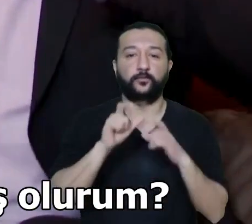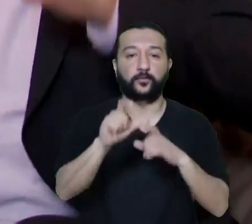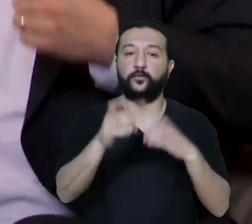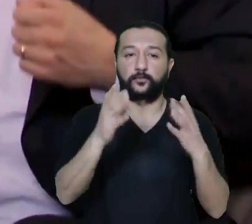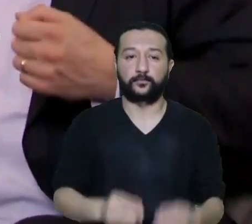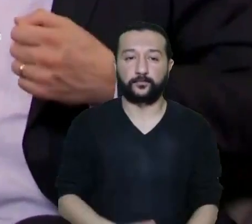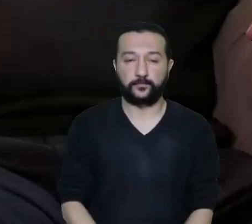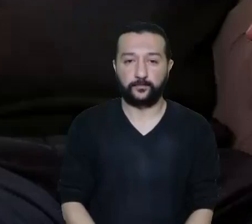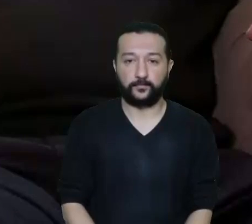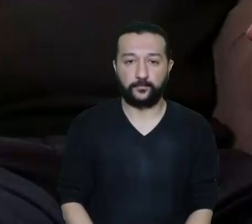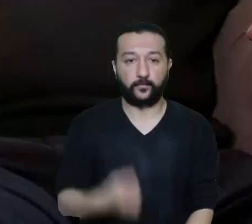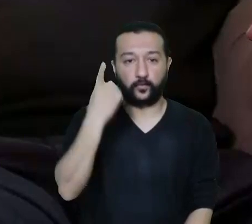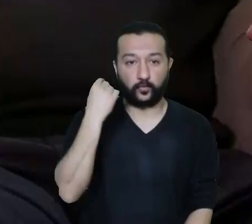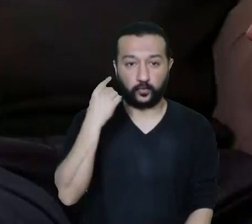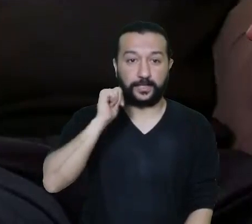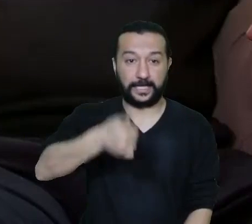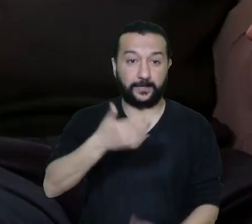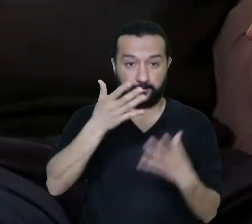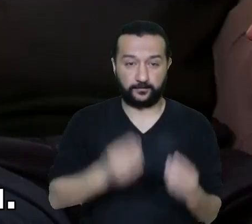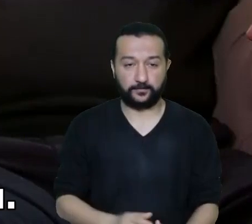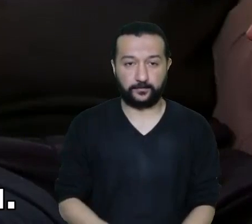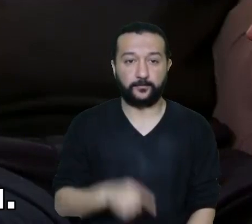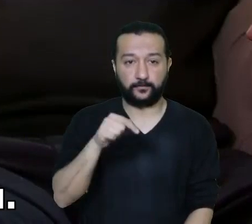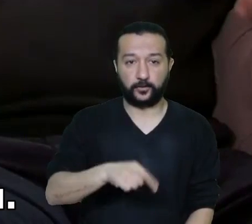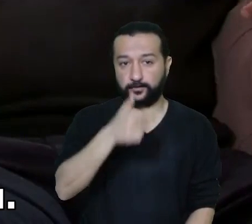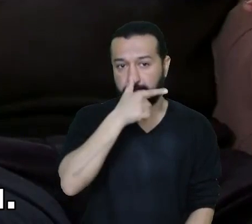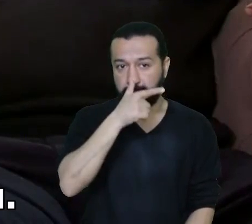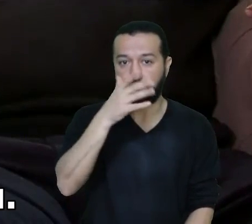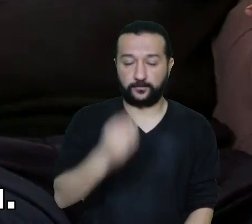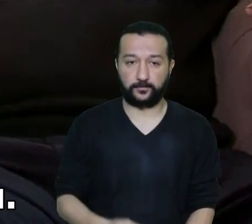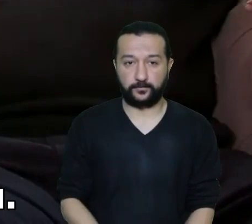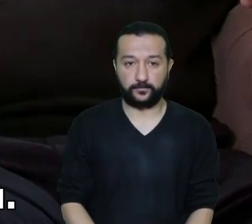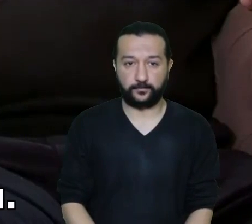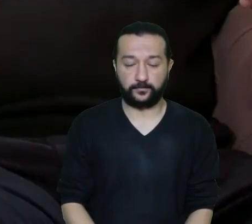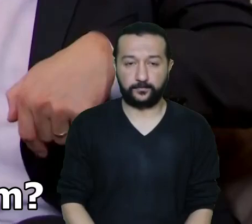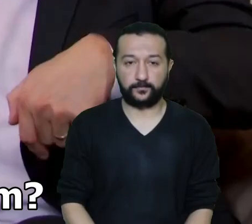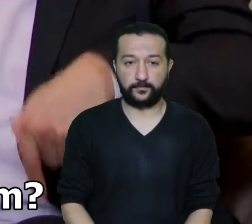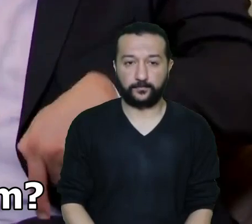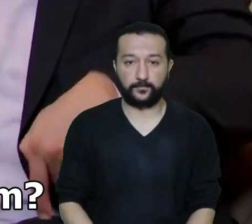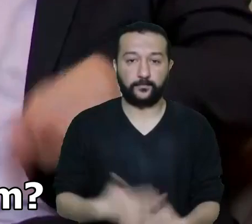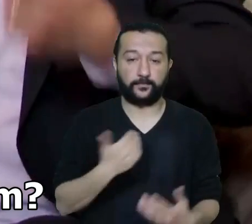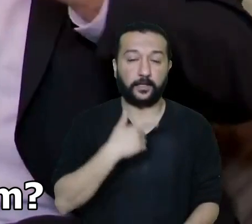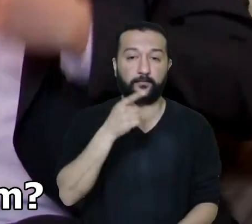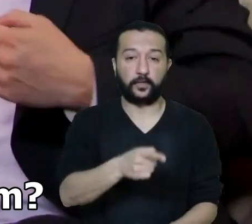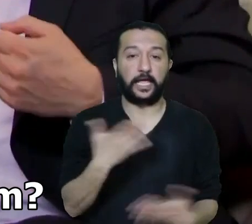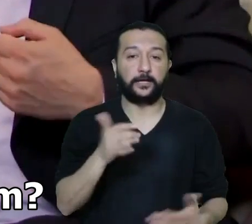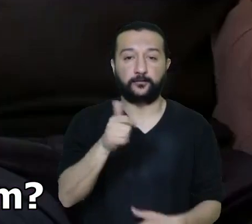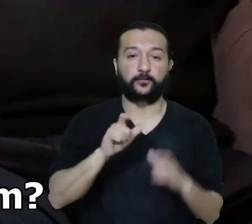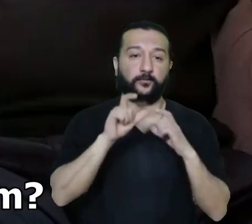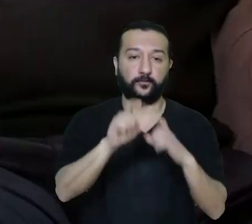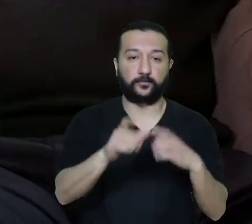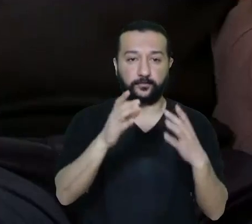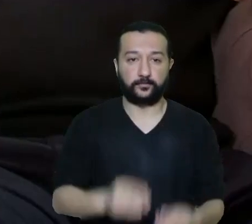gün sormuş olurum? Dün yarın olsa bugün perşembe olurdu. Ben bunu hangi